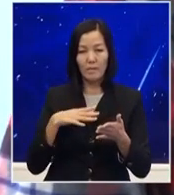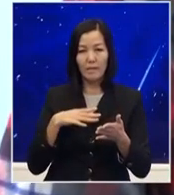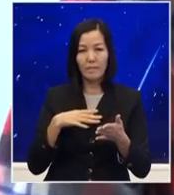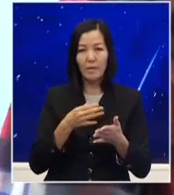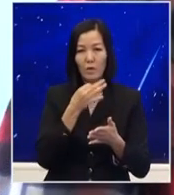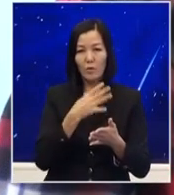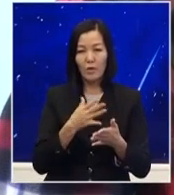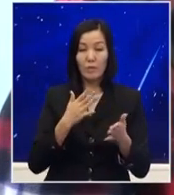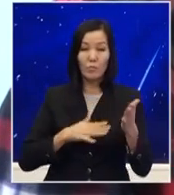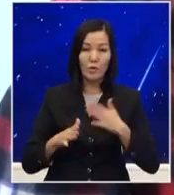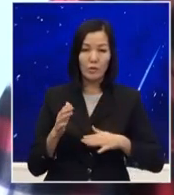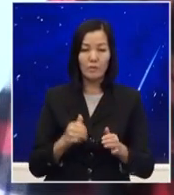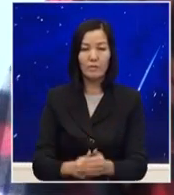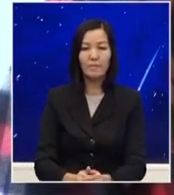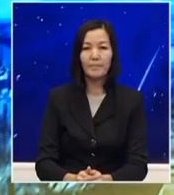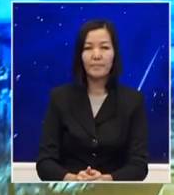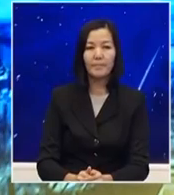ұнады, қуанышымда шек жоқ.